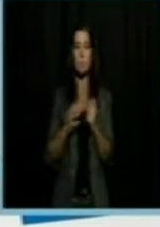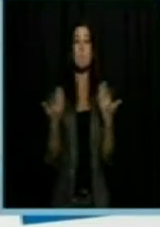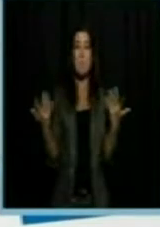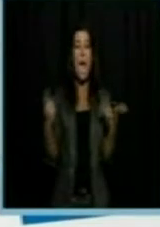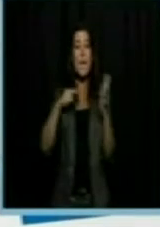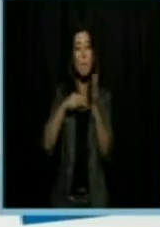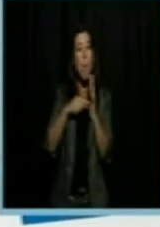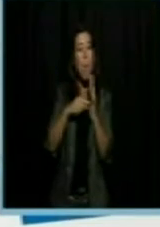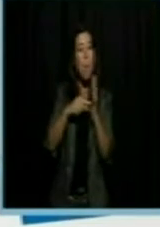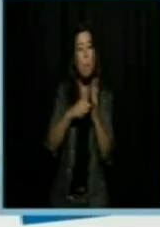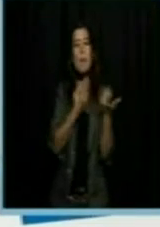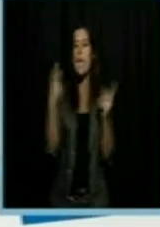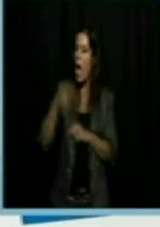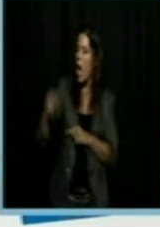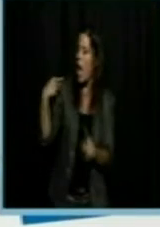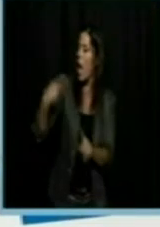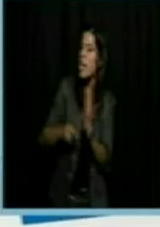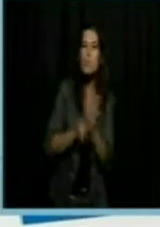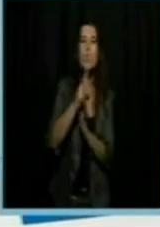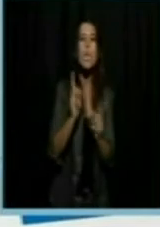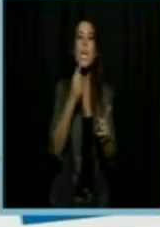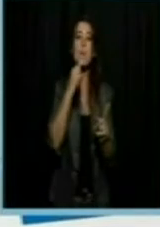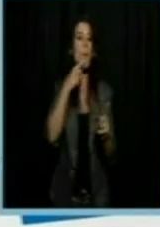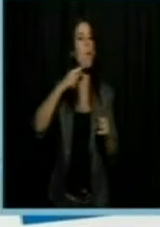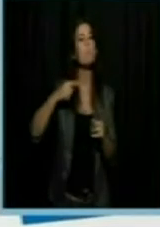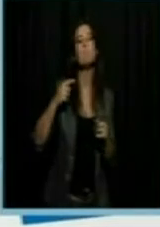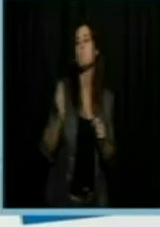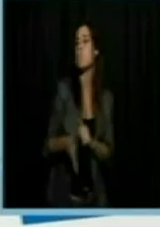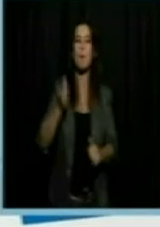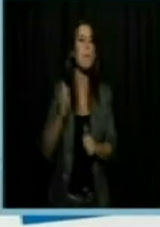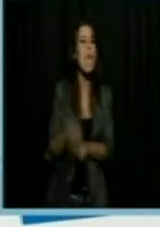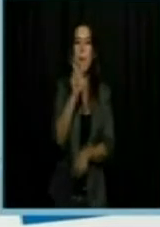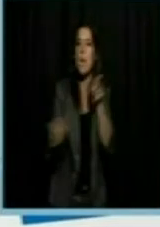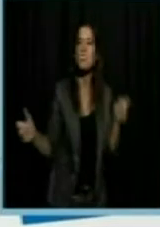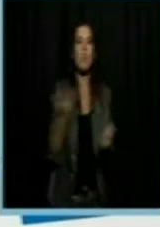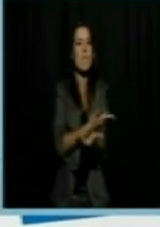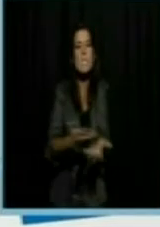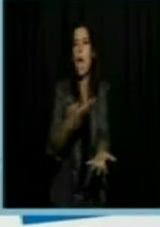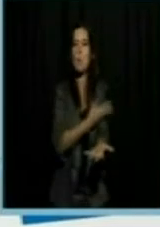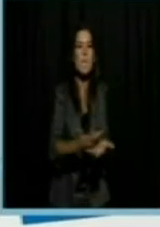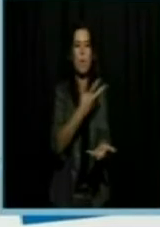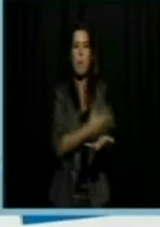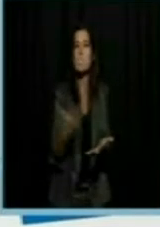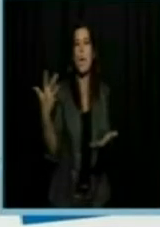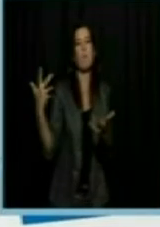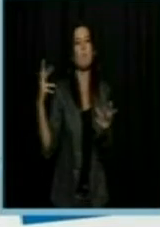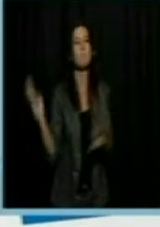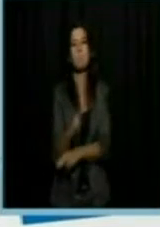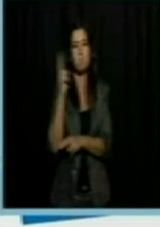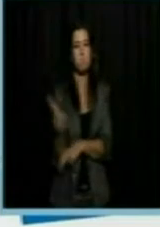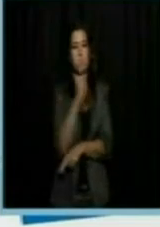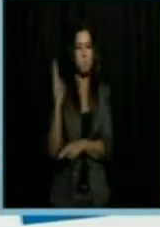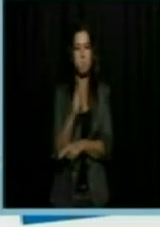di migliaia di persone. Lo dobbiamo a loro. Non dimentichiamocelo mai. Quello che